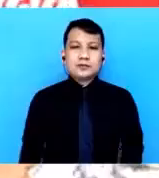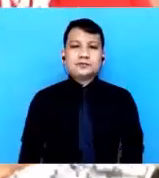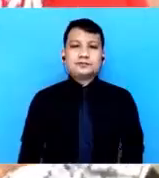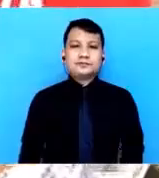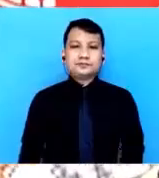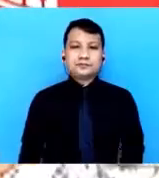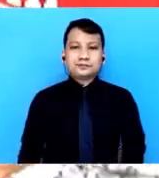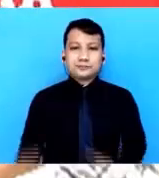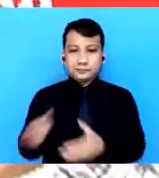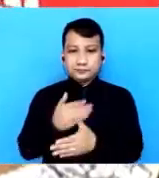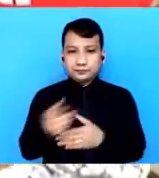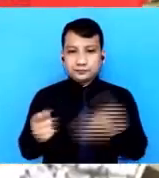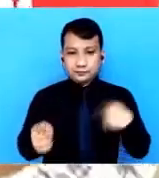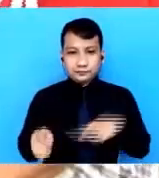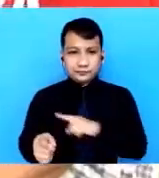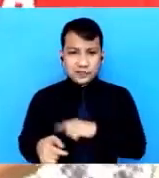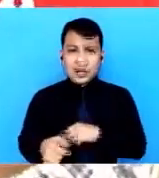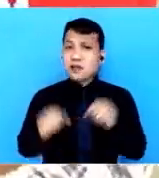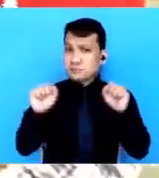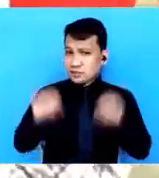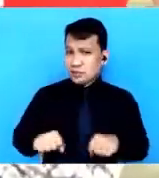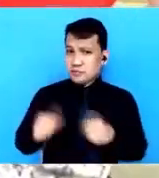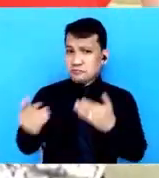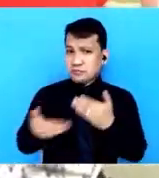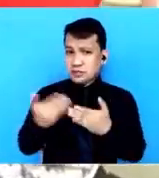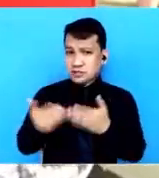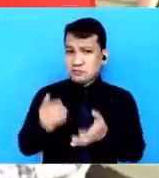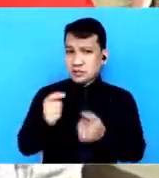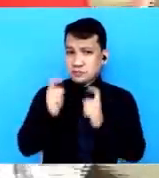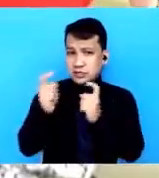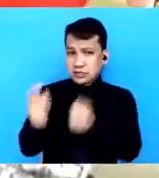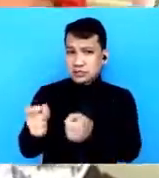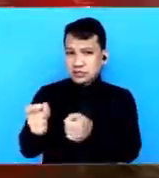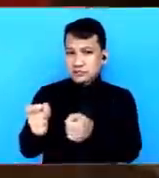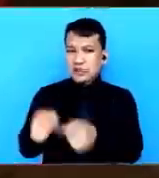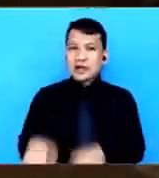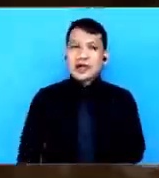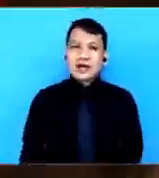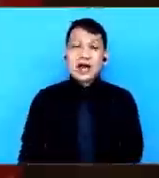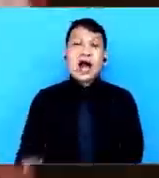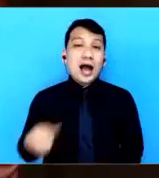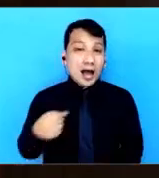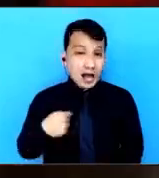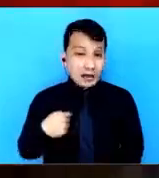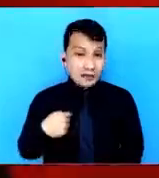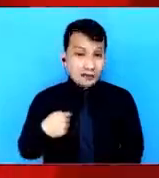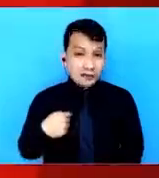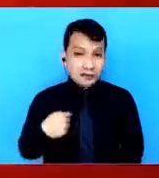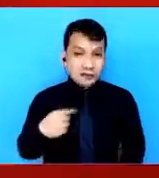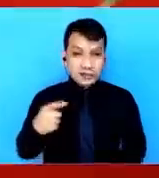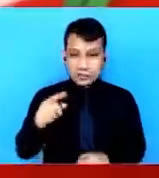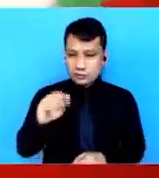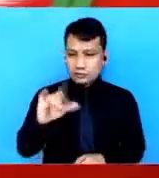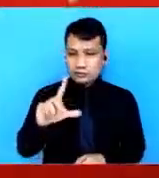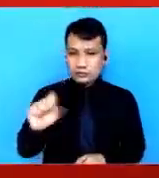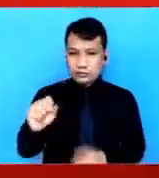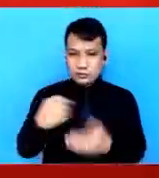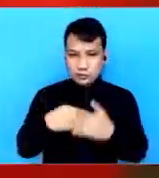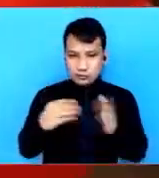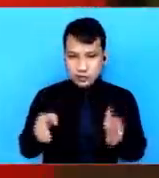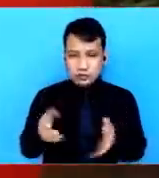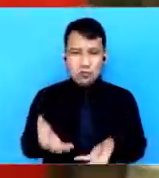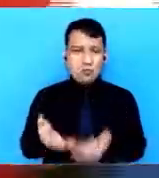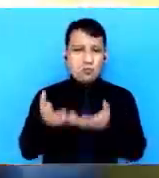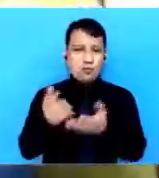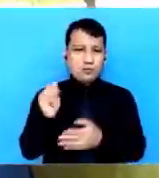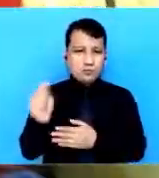Siyempre, tayo rin may simpleng regalo para kay Melvin. Meron din ako toolbox para sa iyo. Para